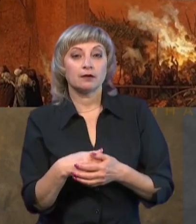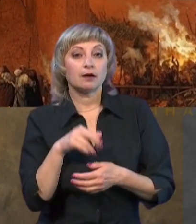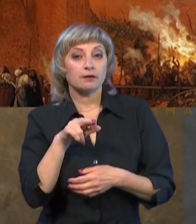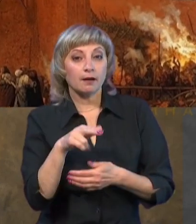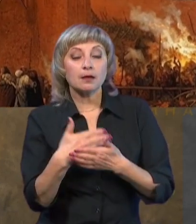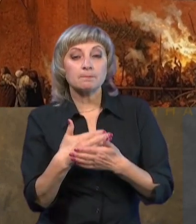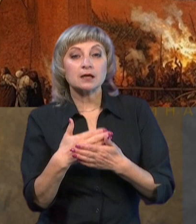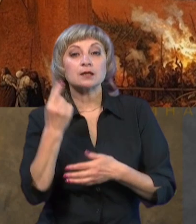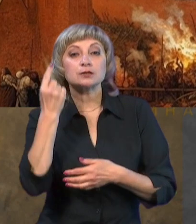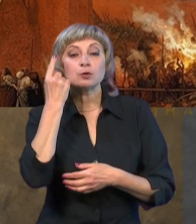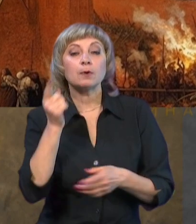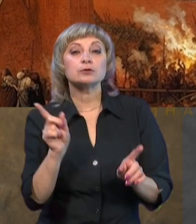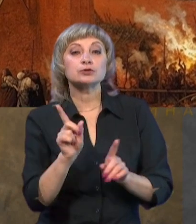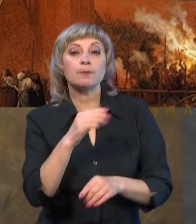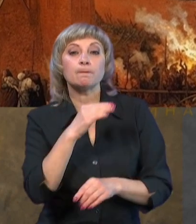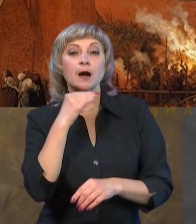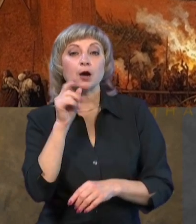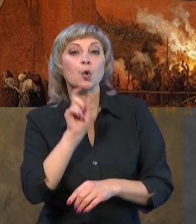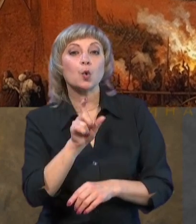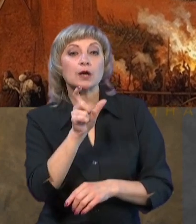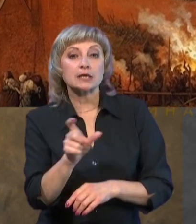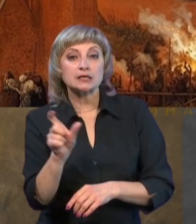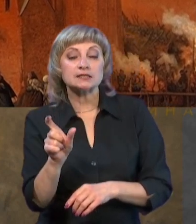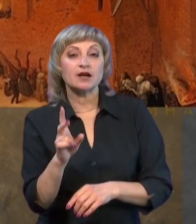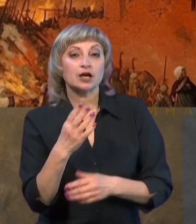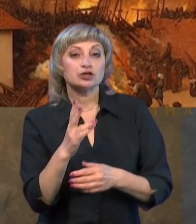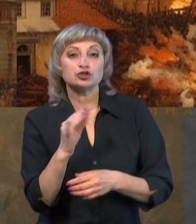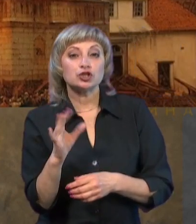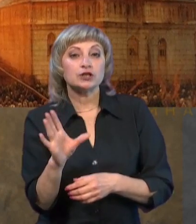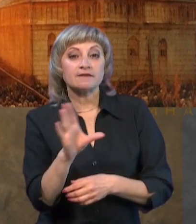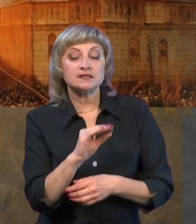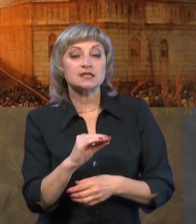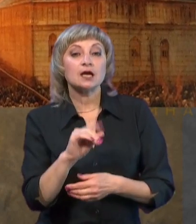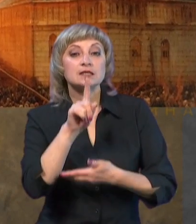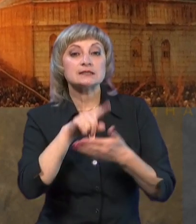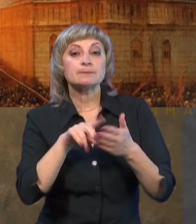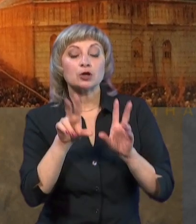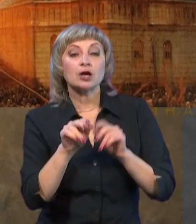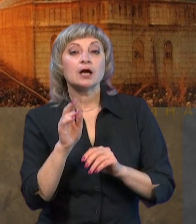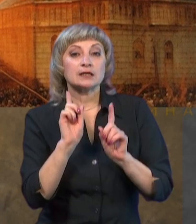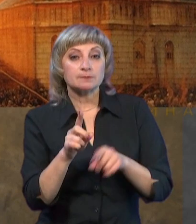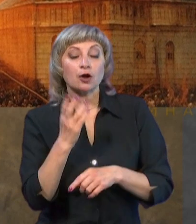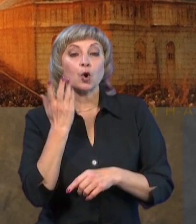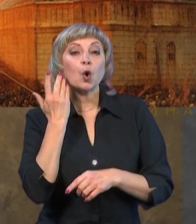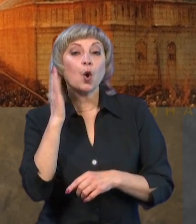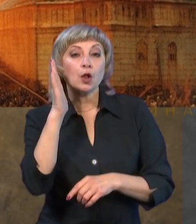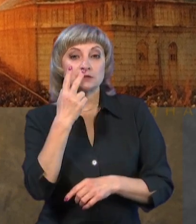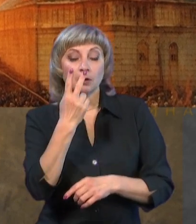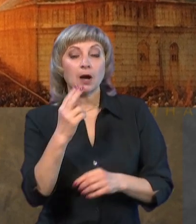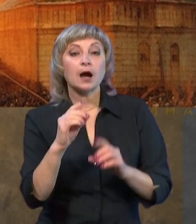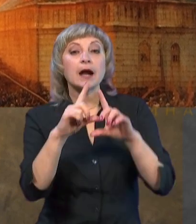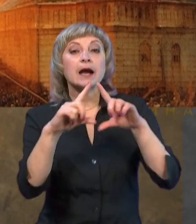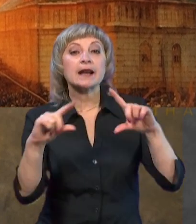наприклад, думаю, що багато українців, чи не всі, сподіваються, що колись ми справді побачимо Кремль у